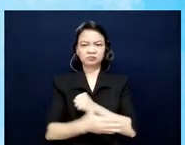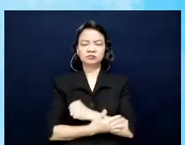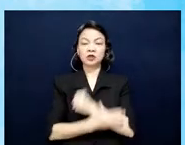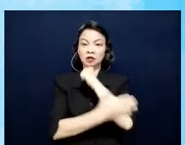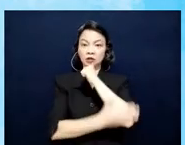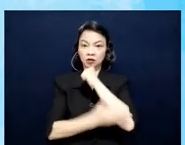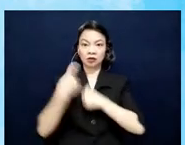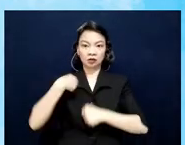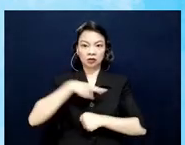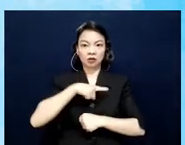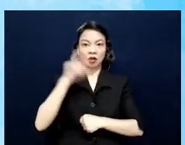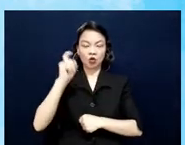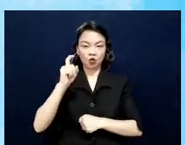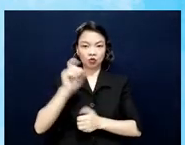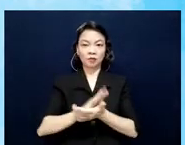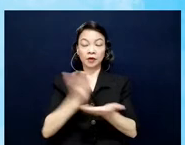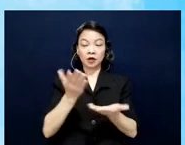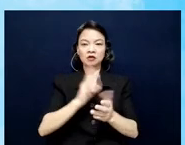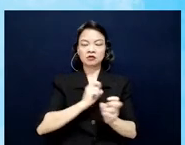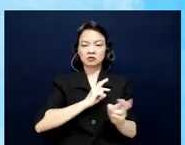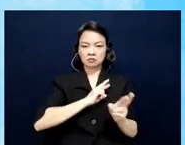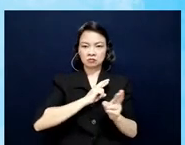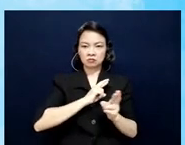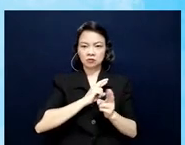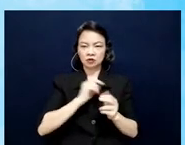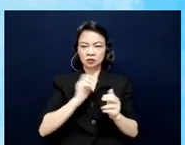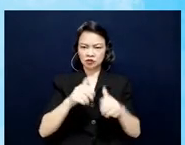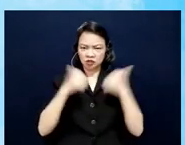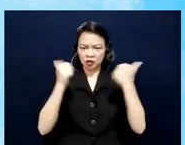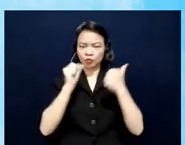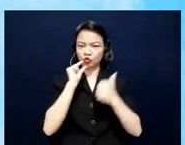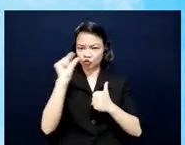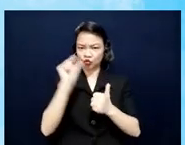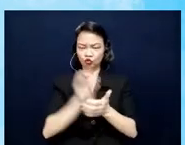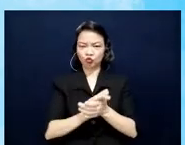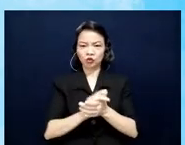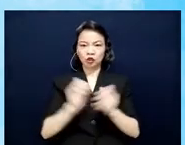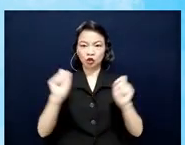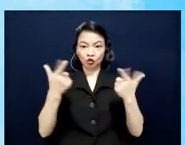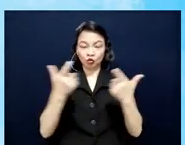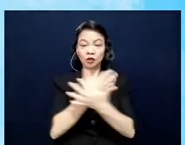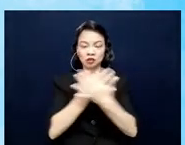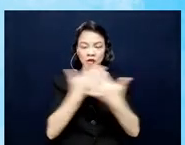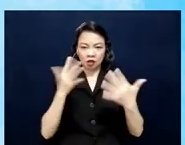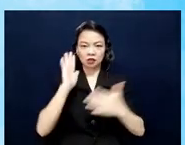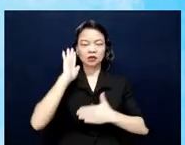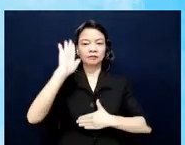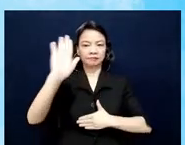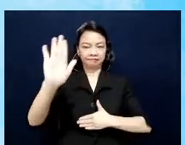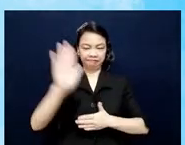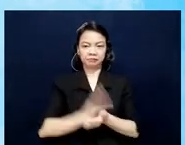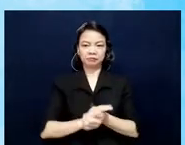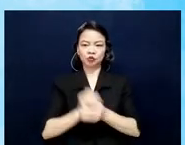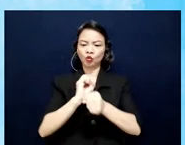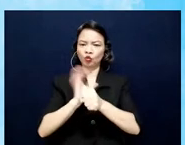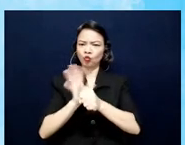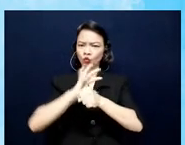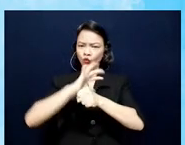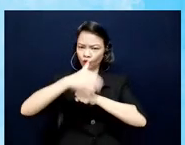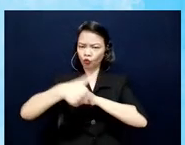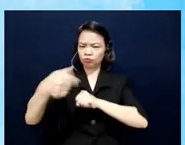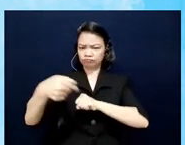dengan keseimbangan baru pada kehidupan masyarakatnya. Pandemi ini juga secara tidak